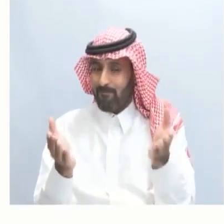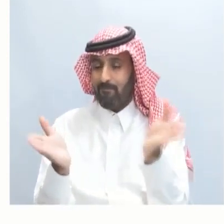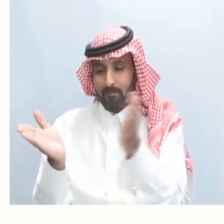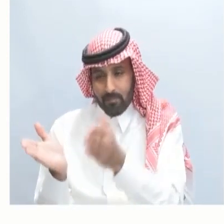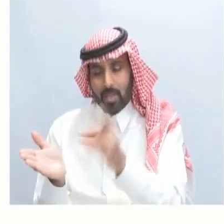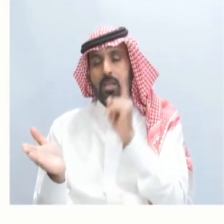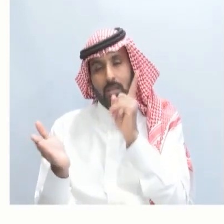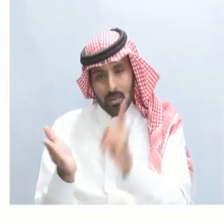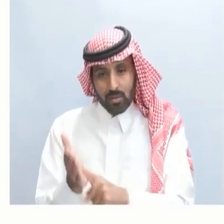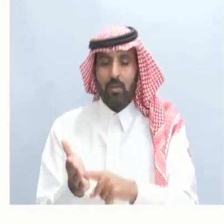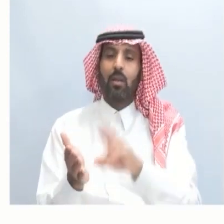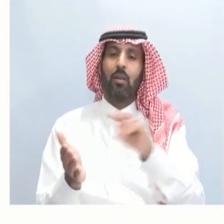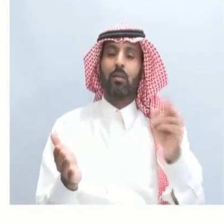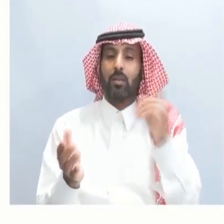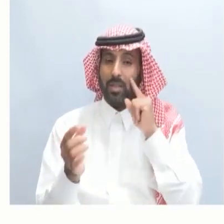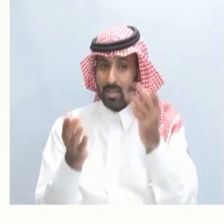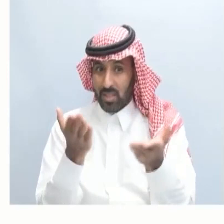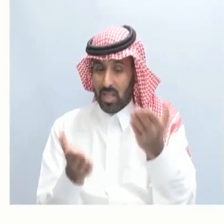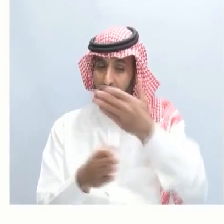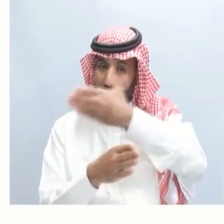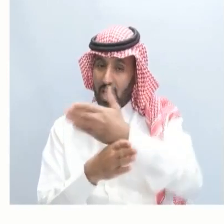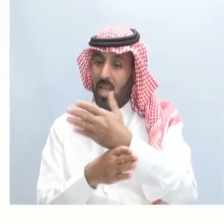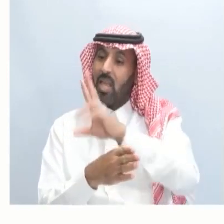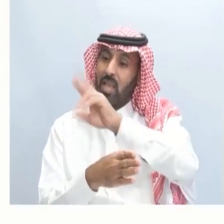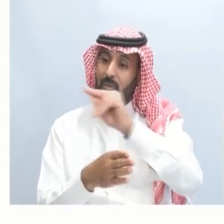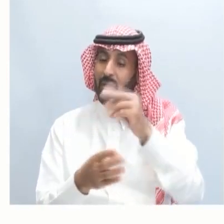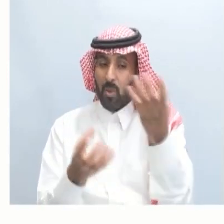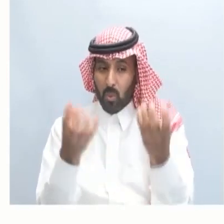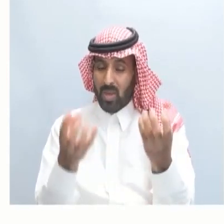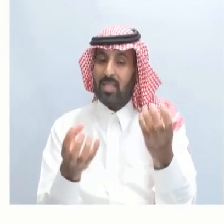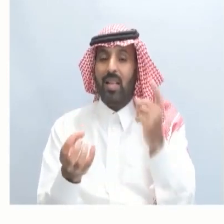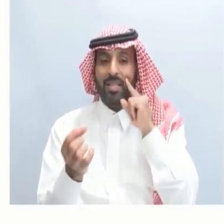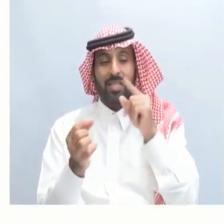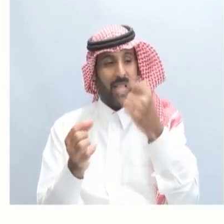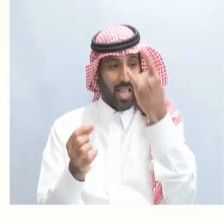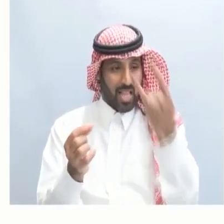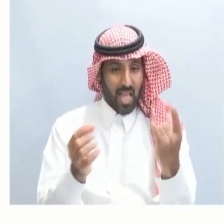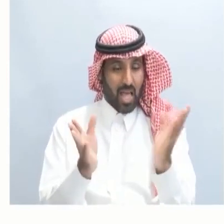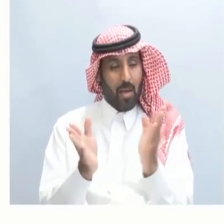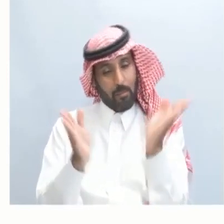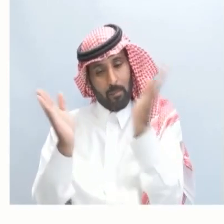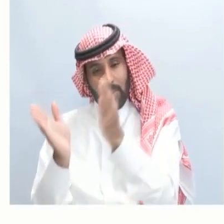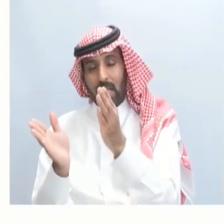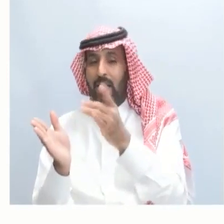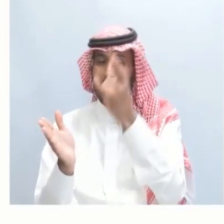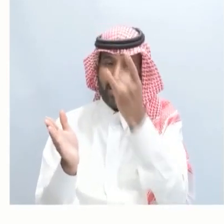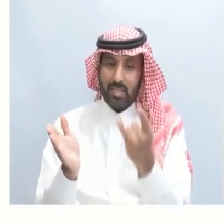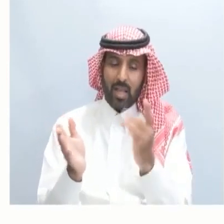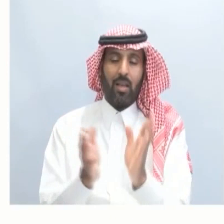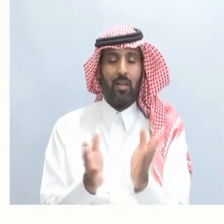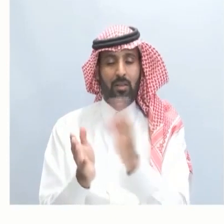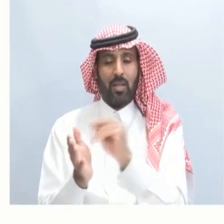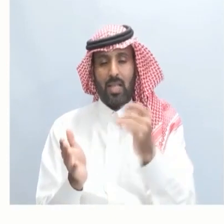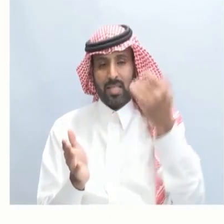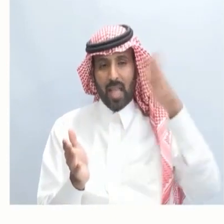انه بالفعل حصلت على اتزان عمليا عندما يكون في اليمين 10 وفي اليسار ايضا 10